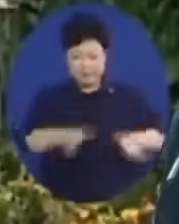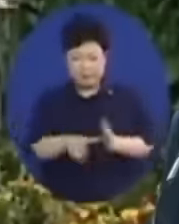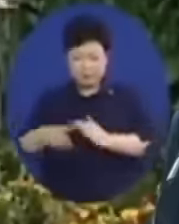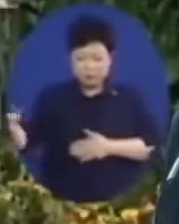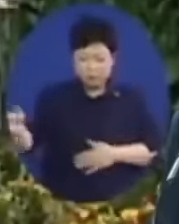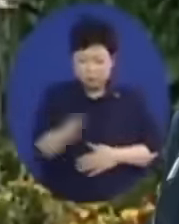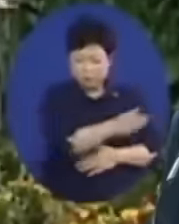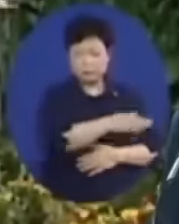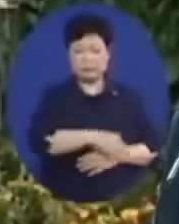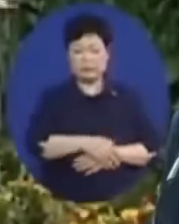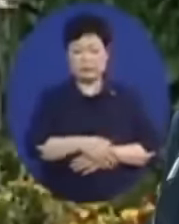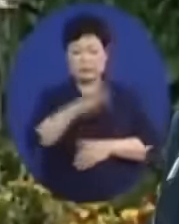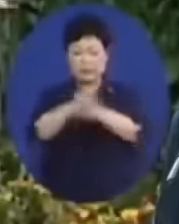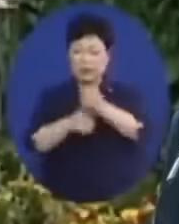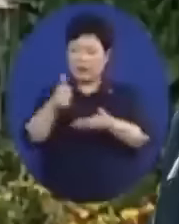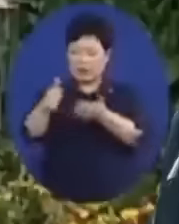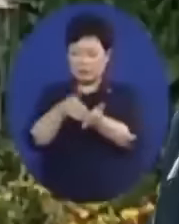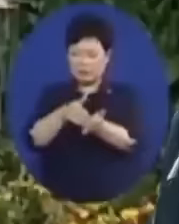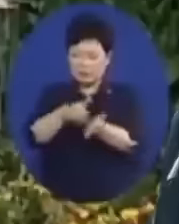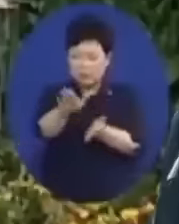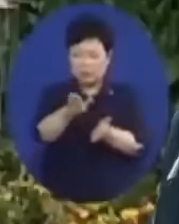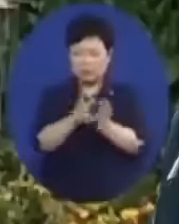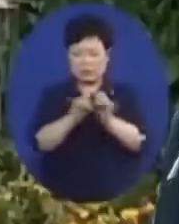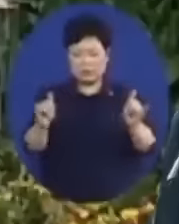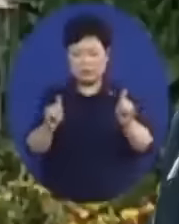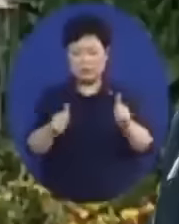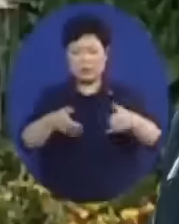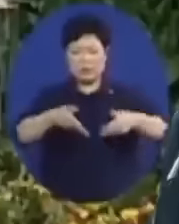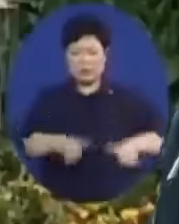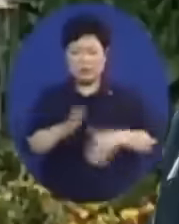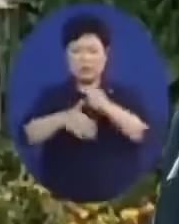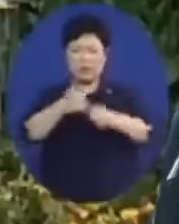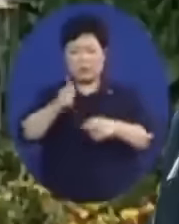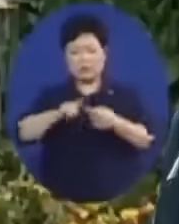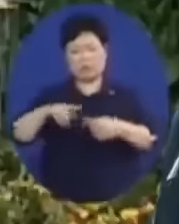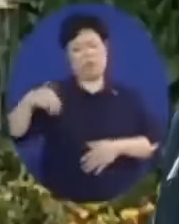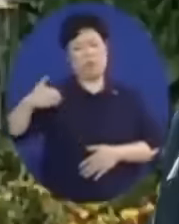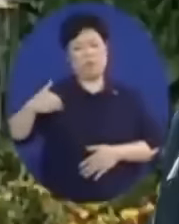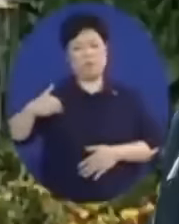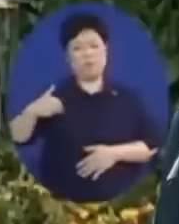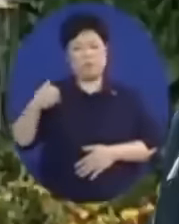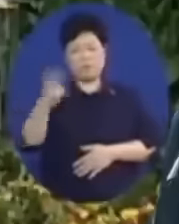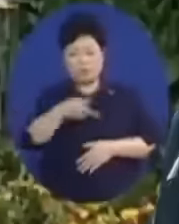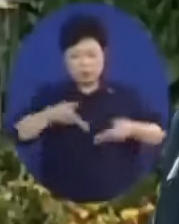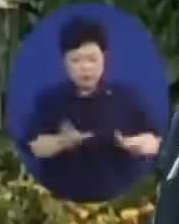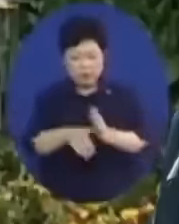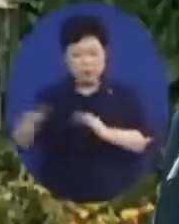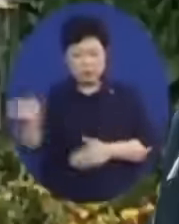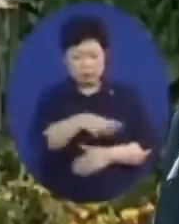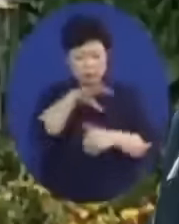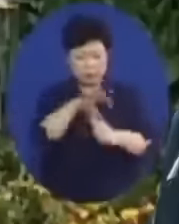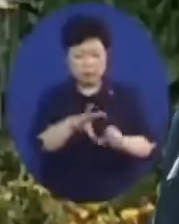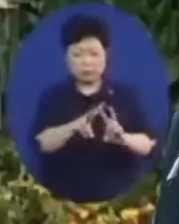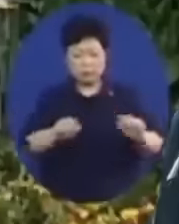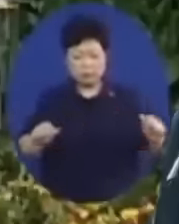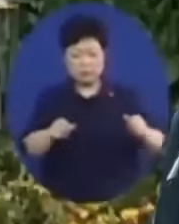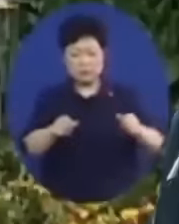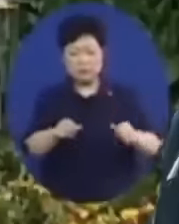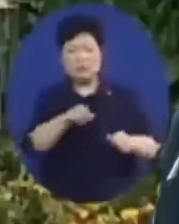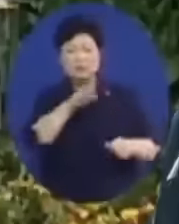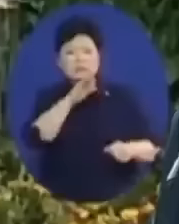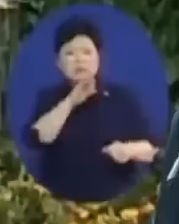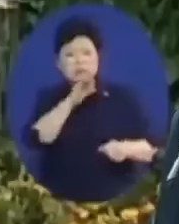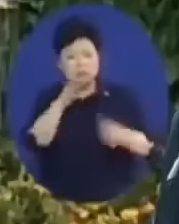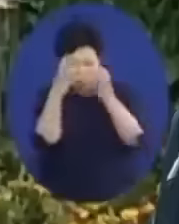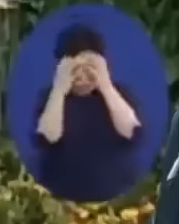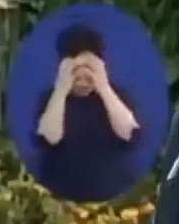때부터 하나님께 쫓겨난 자로 태어나서 하나님 모르고 태어나고 태어날 때부터 저주의 땅에서 태어나서 고통을